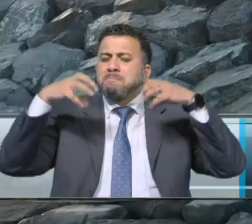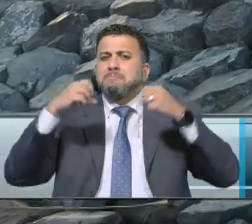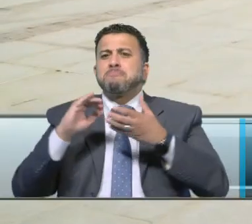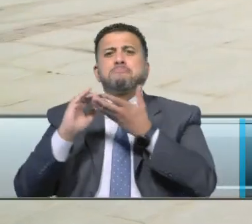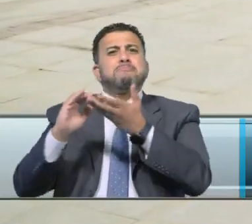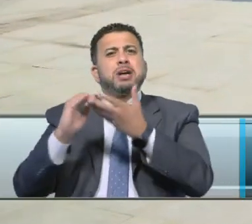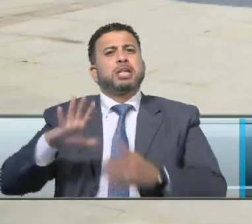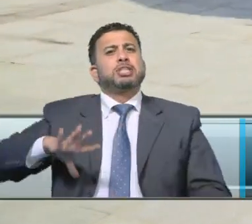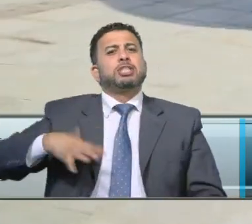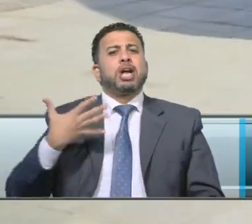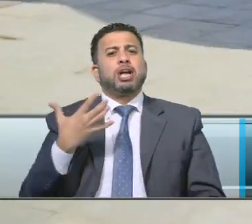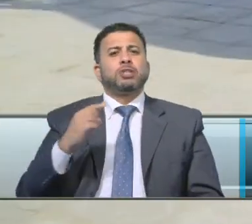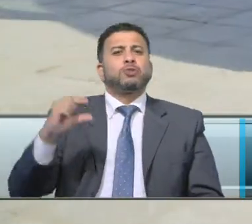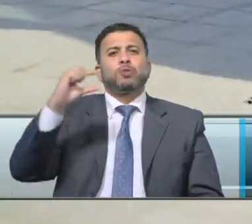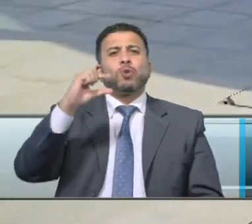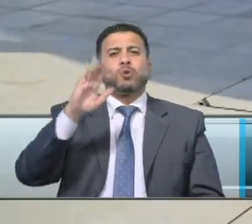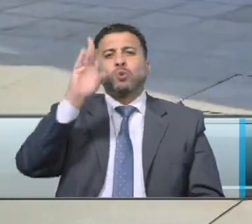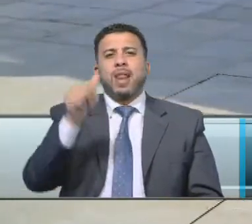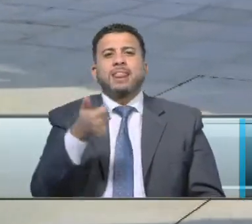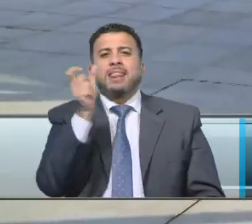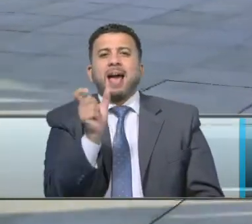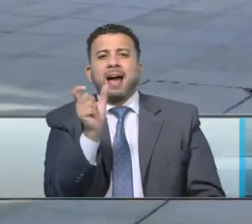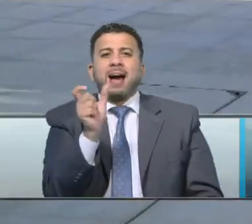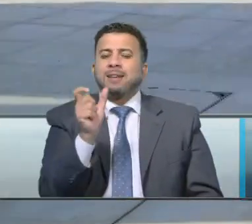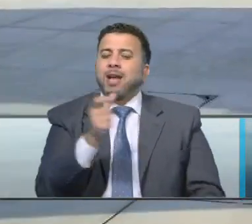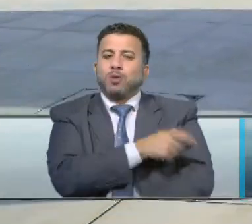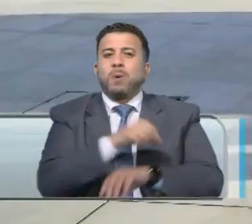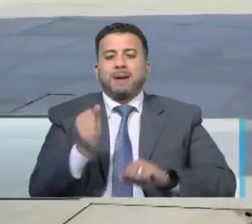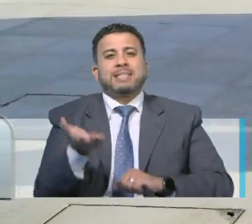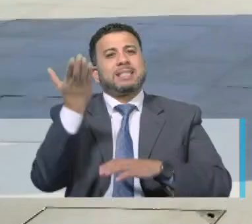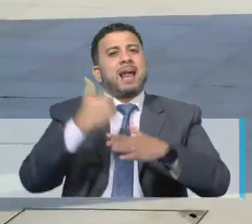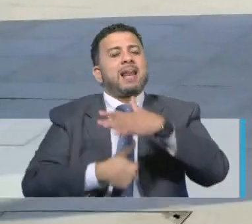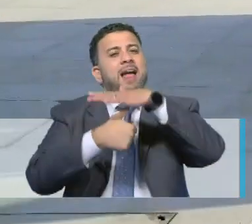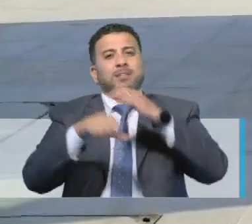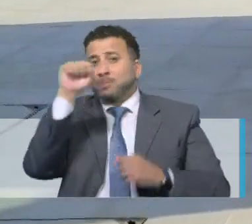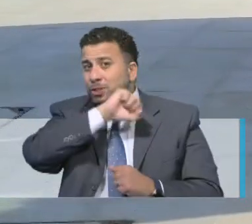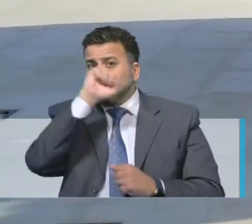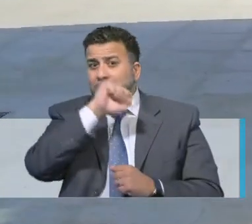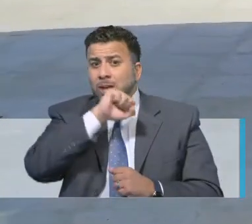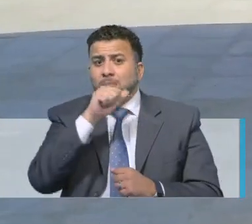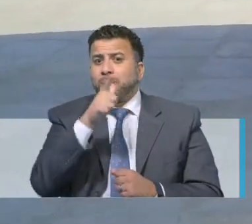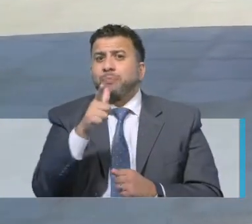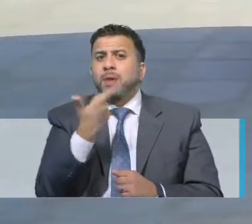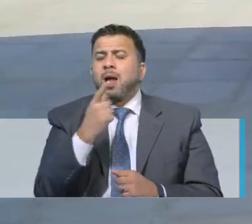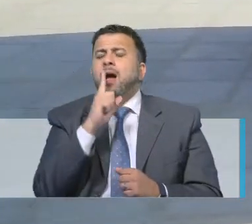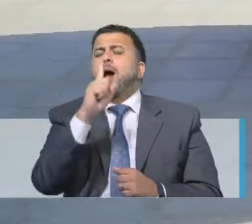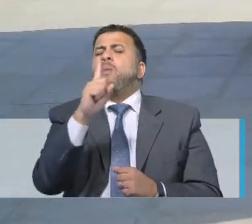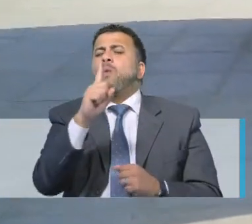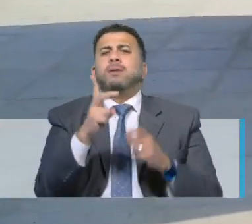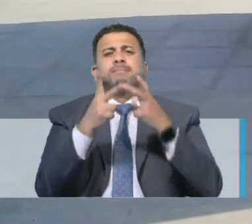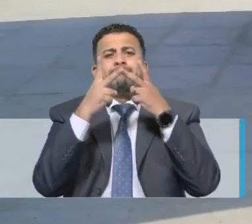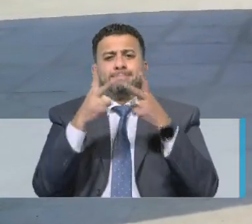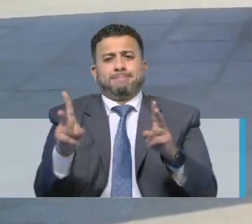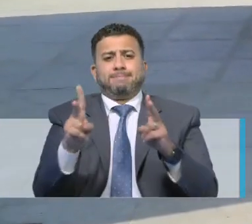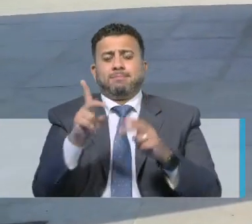السمو الشيخ الدكتور سلطان بن محمد القاسمي عضو المجلس الاعلى حاكم الشارقه كانت اول ما ابتدا بها